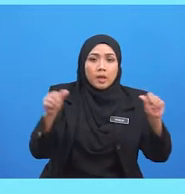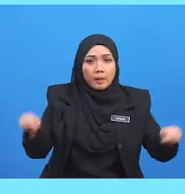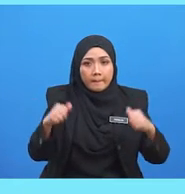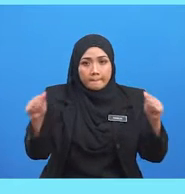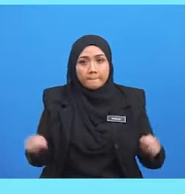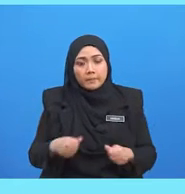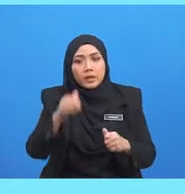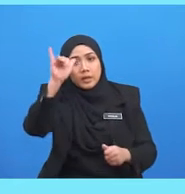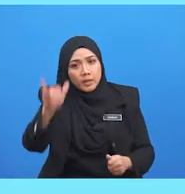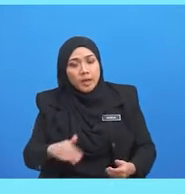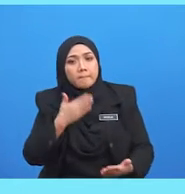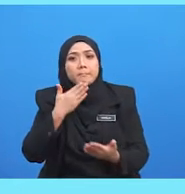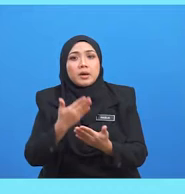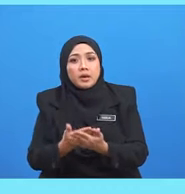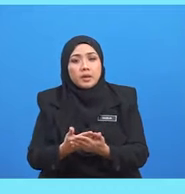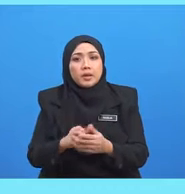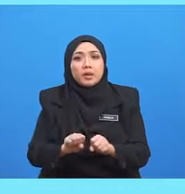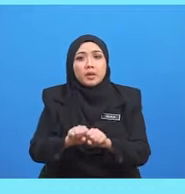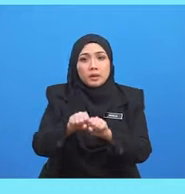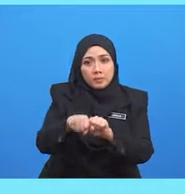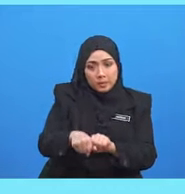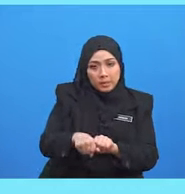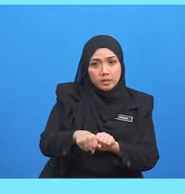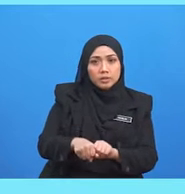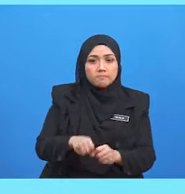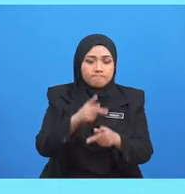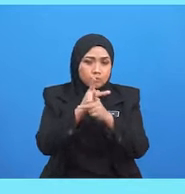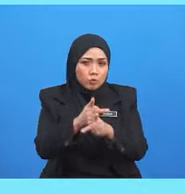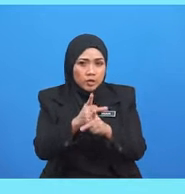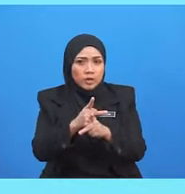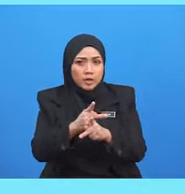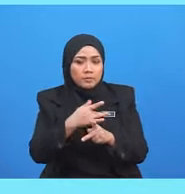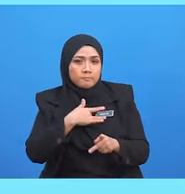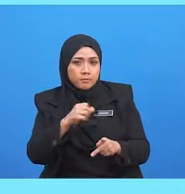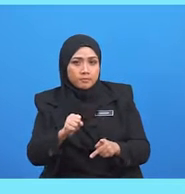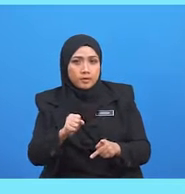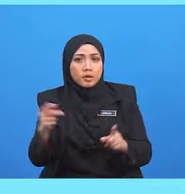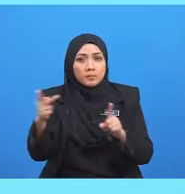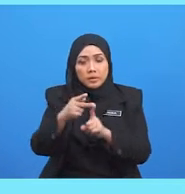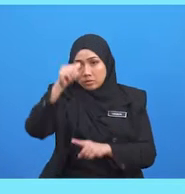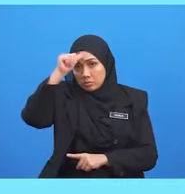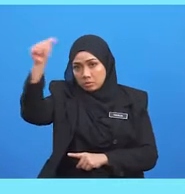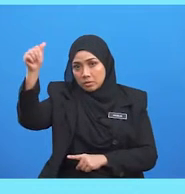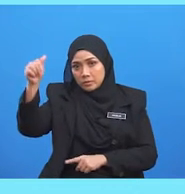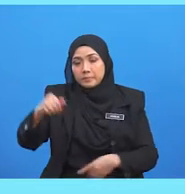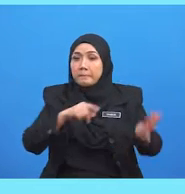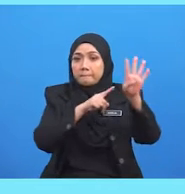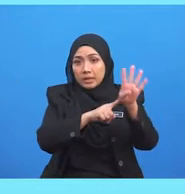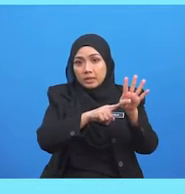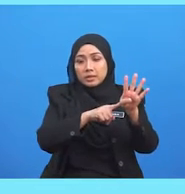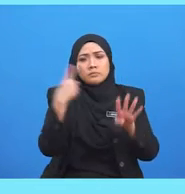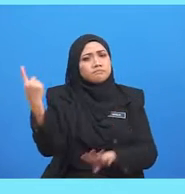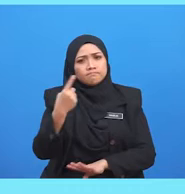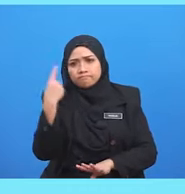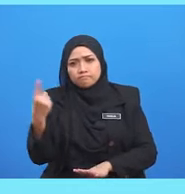amal soleh agar dapat mengukuhkan keimanan kepada Allah Subhanahu wa taala.